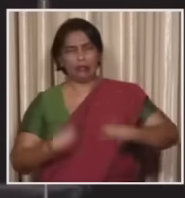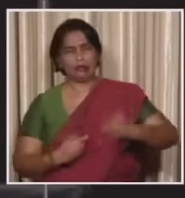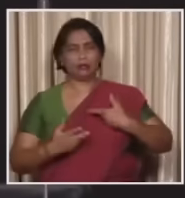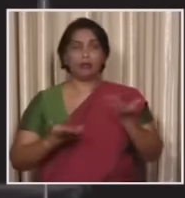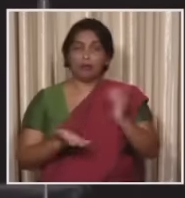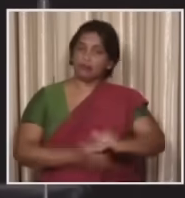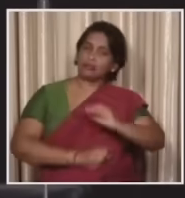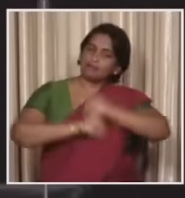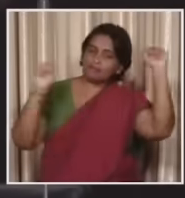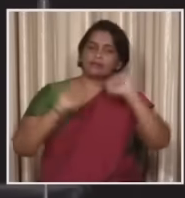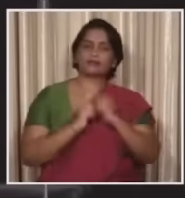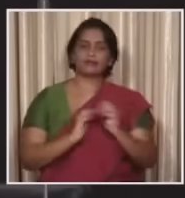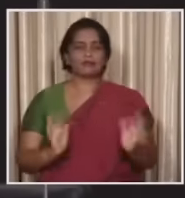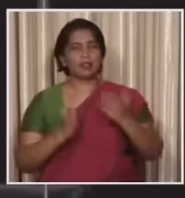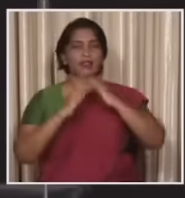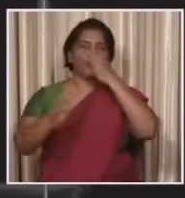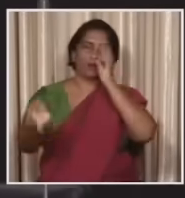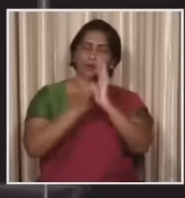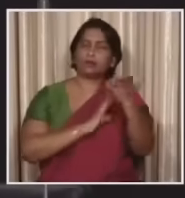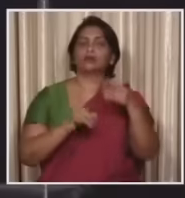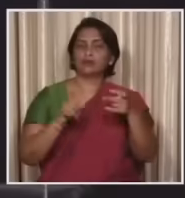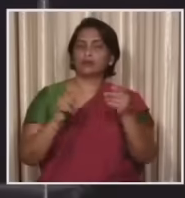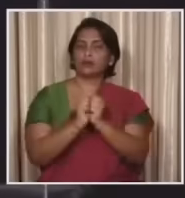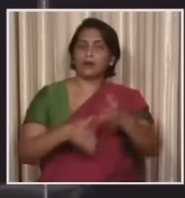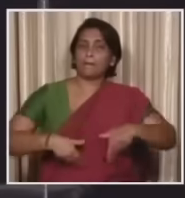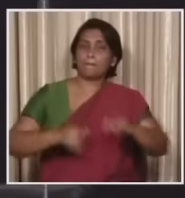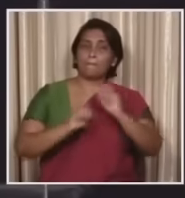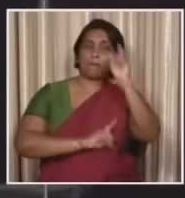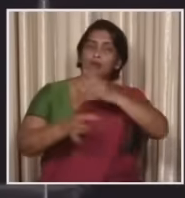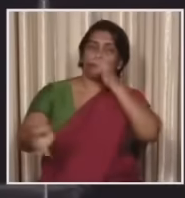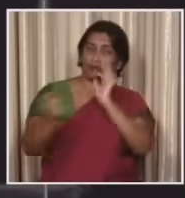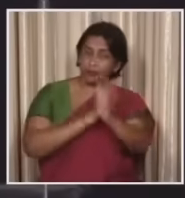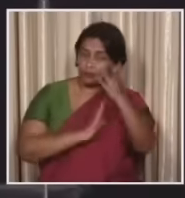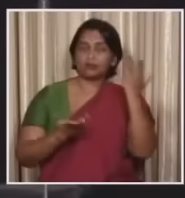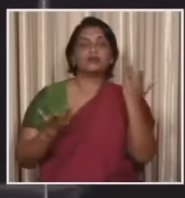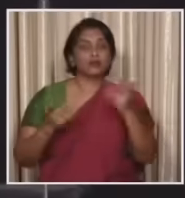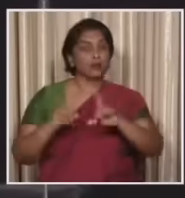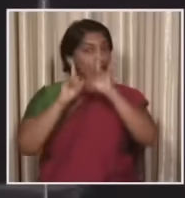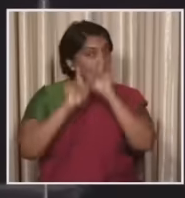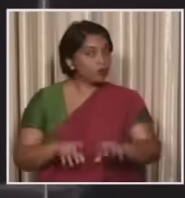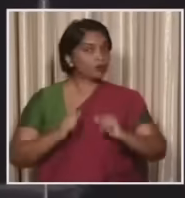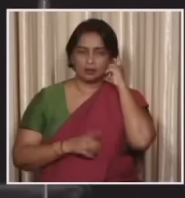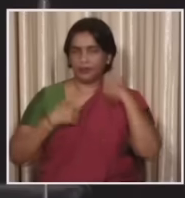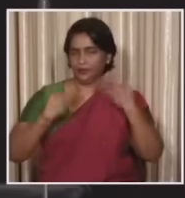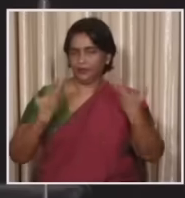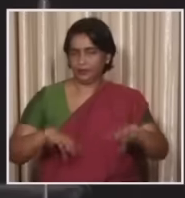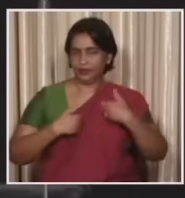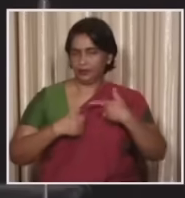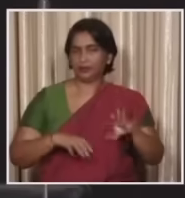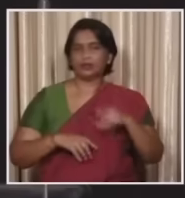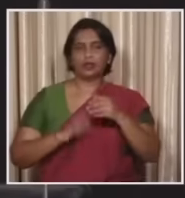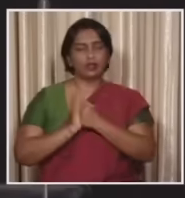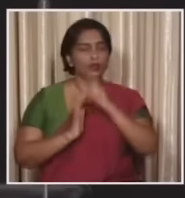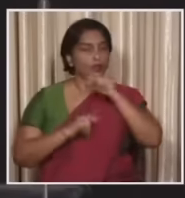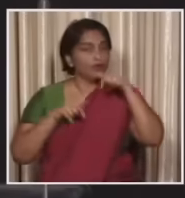කරන්න, විනාශකාරී තැනකට ගේන්න, ගෙවල් දොරවල් ගිනි තියන්න, පාර්ලිමේන්තු ගිනි තියන්න, එහෙම තැනකට ආයෙ කතා කරනවා නම් ගරු